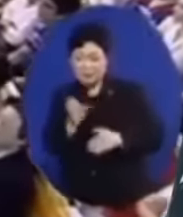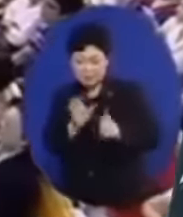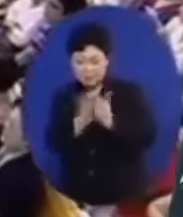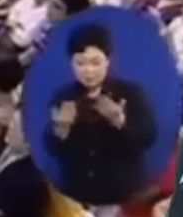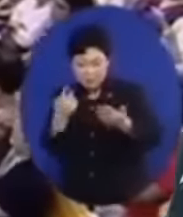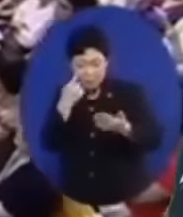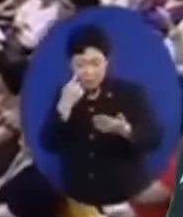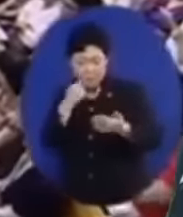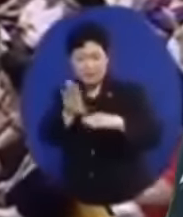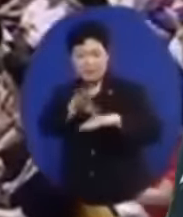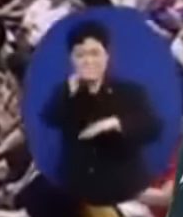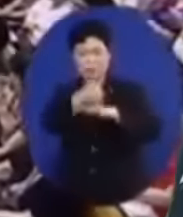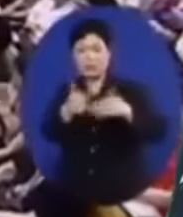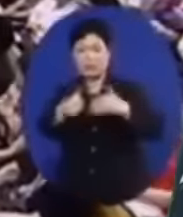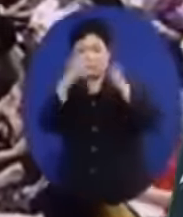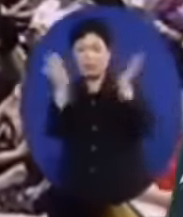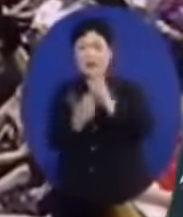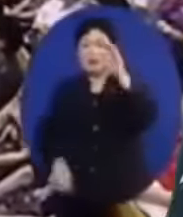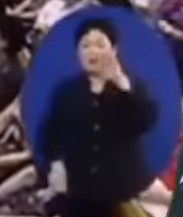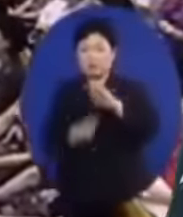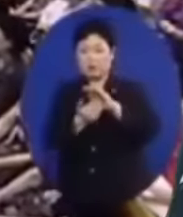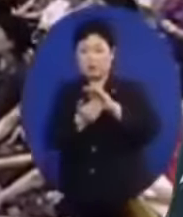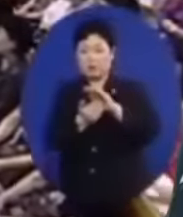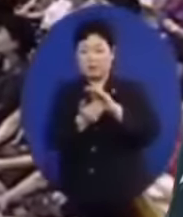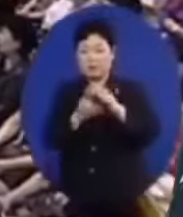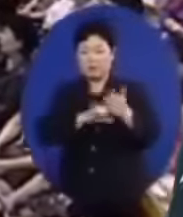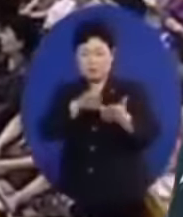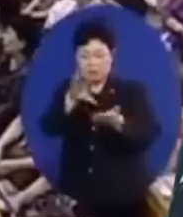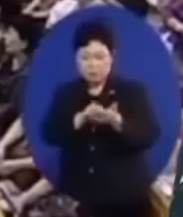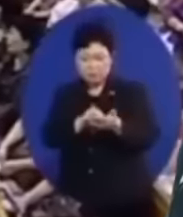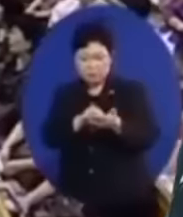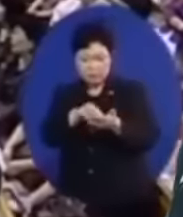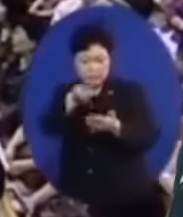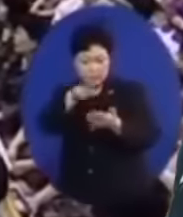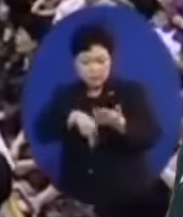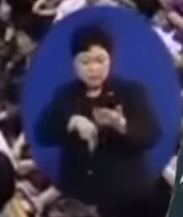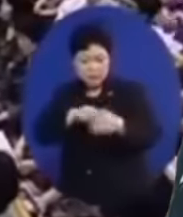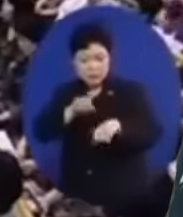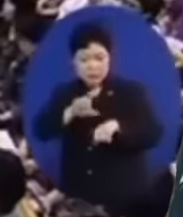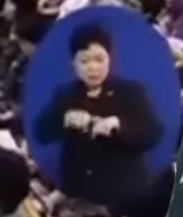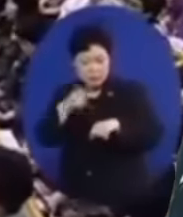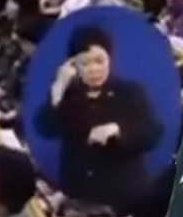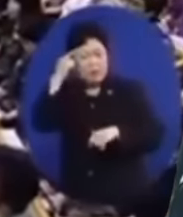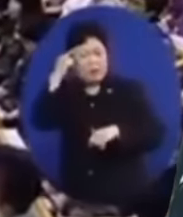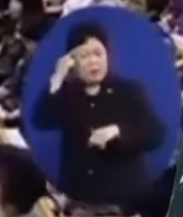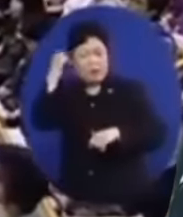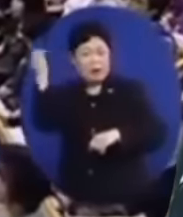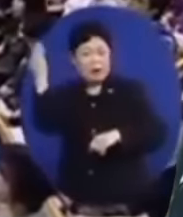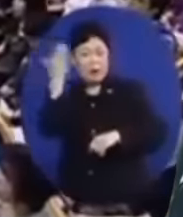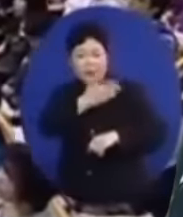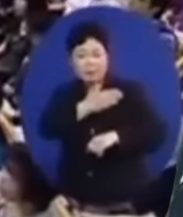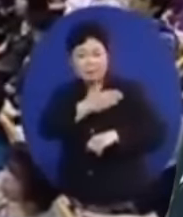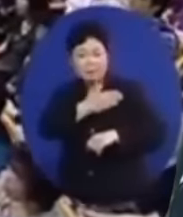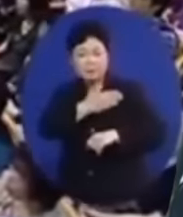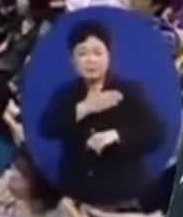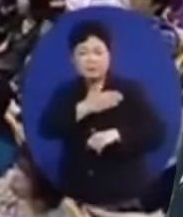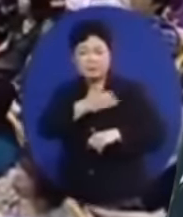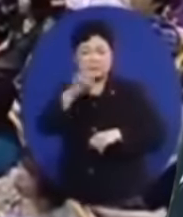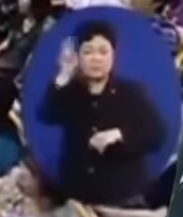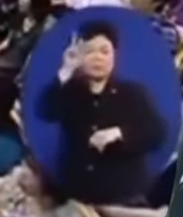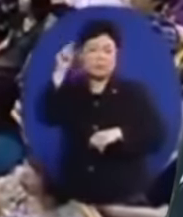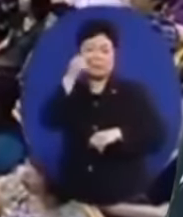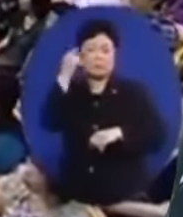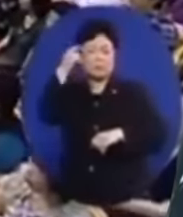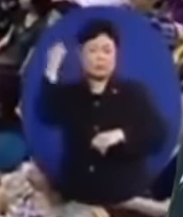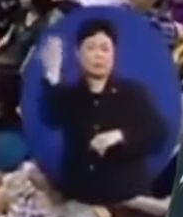그리스도께서 다 이루었다는 제목이었습니다. 그 제목을 보는 순간 허슨 테일러 선교사의 머리가 갑자기 맑아지면서 이런